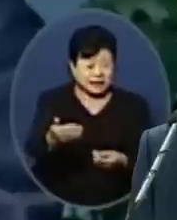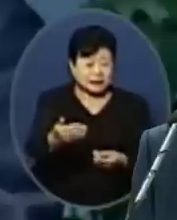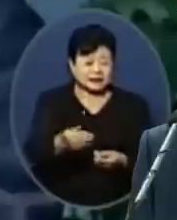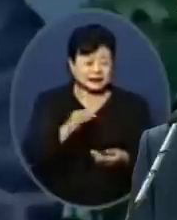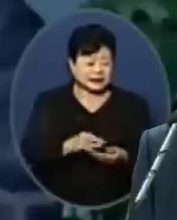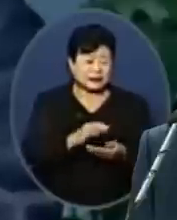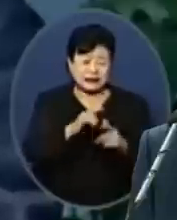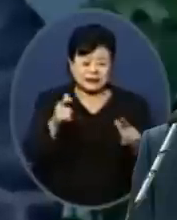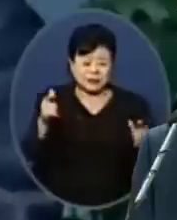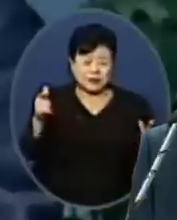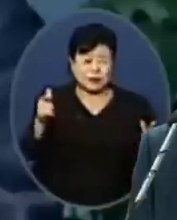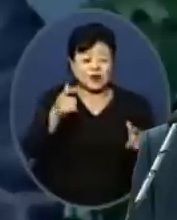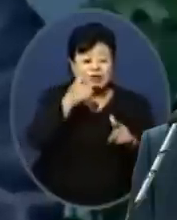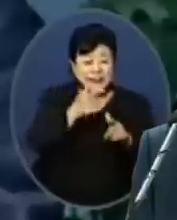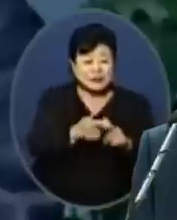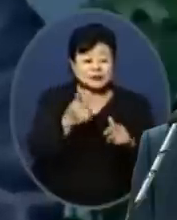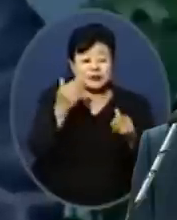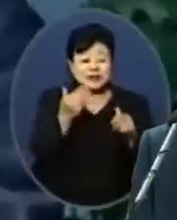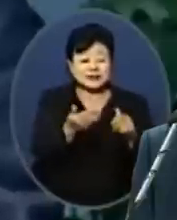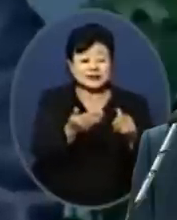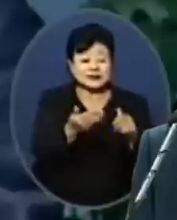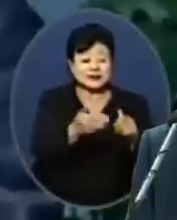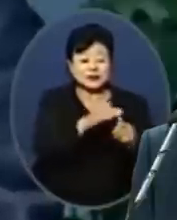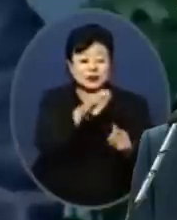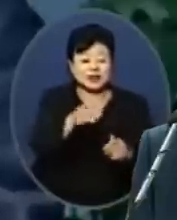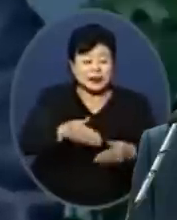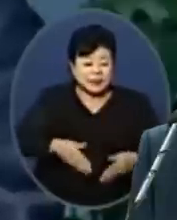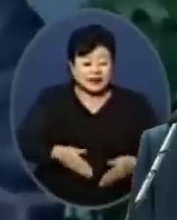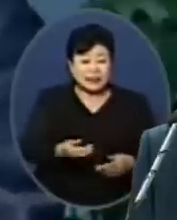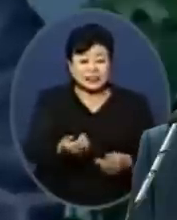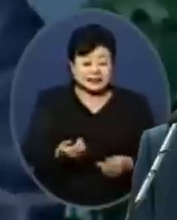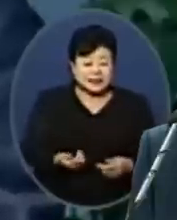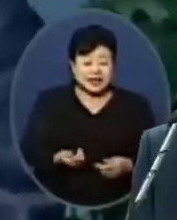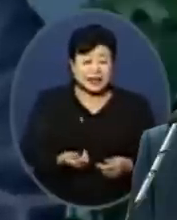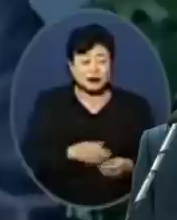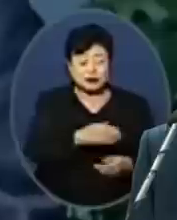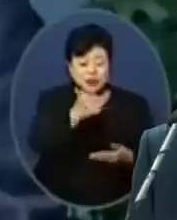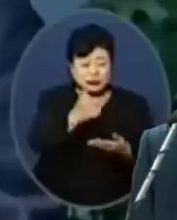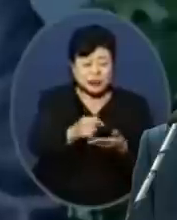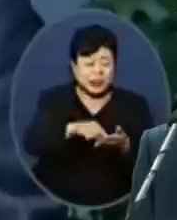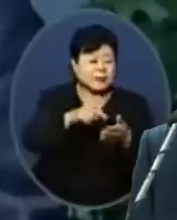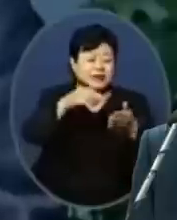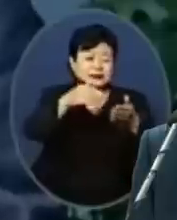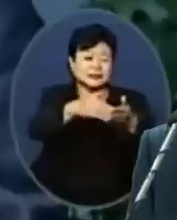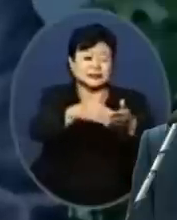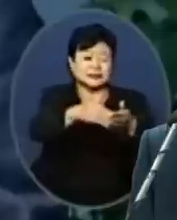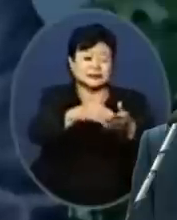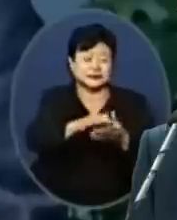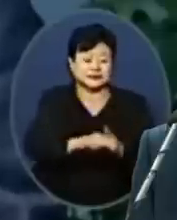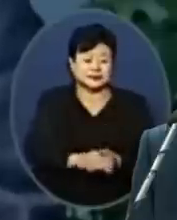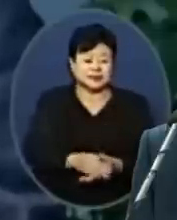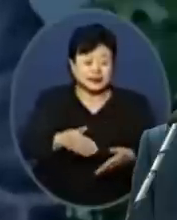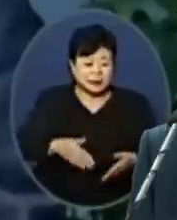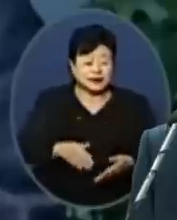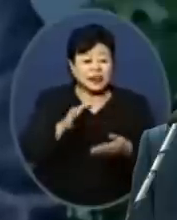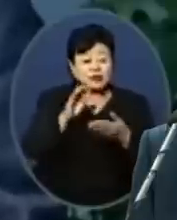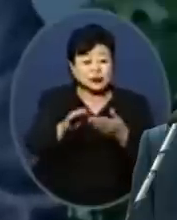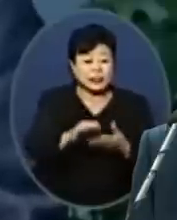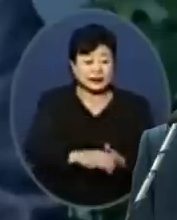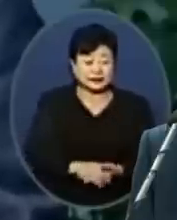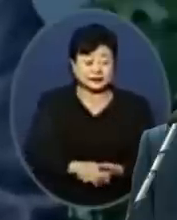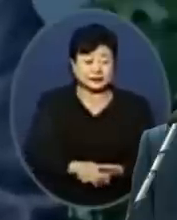헐값이 아닙니다. 예수님께서 우리가 태어나기 전에 이미 우리 죄를 다 청산해버리고 태어나고 난